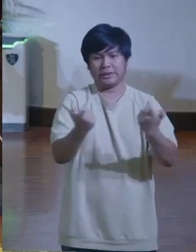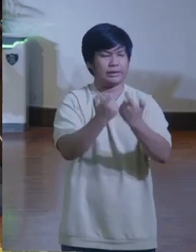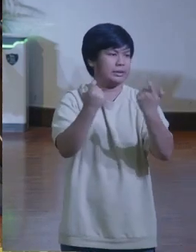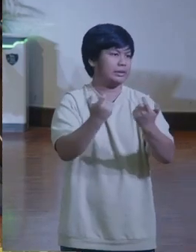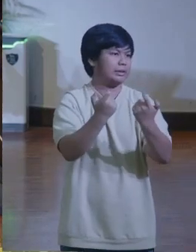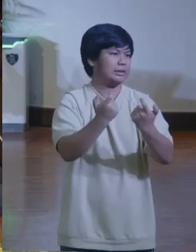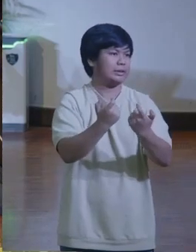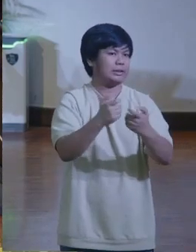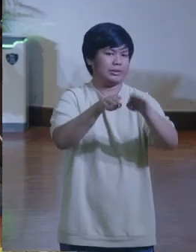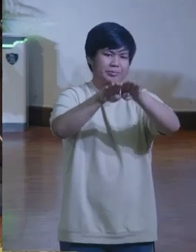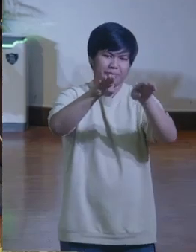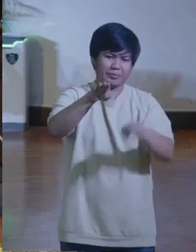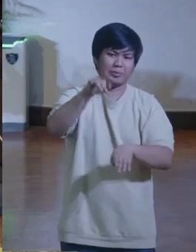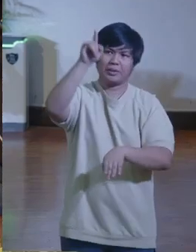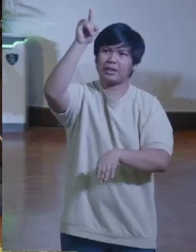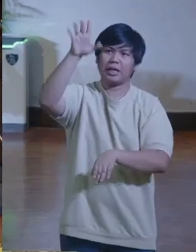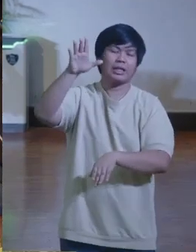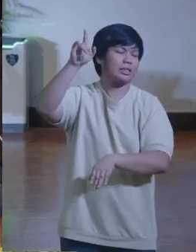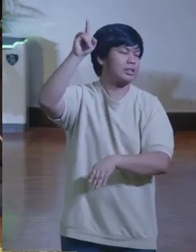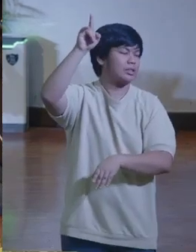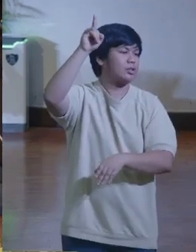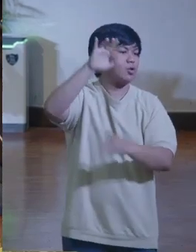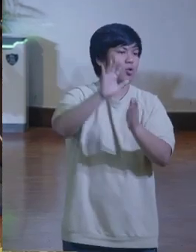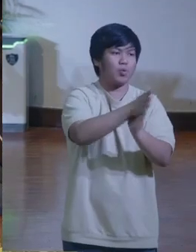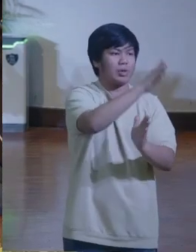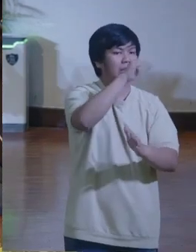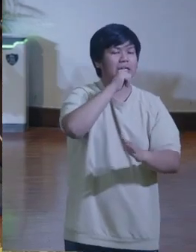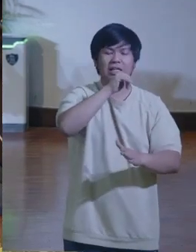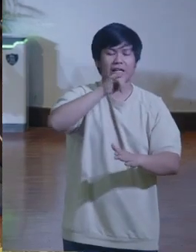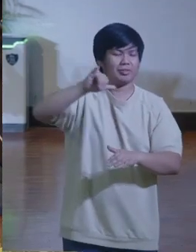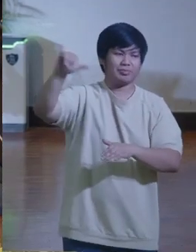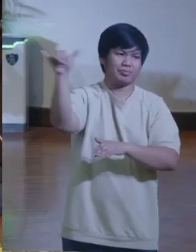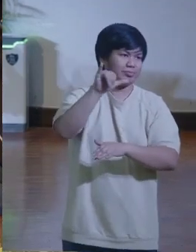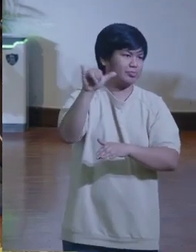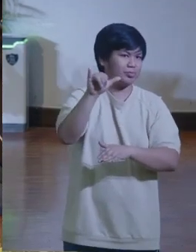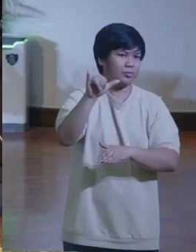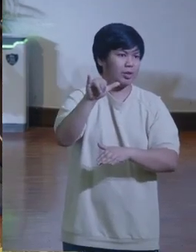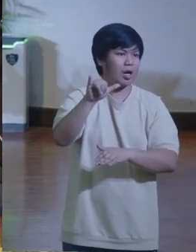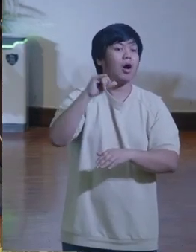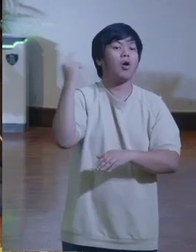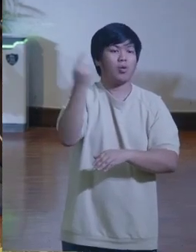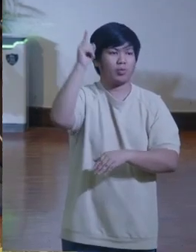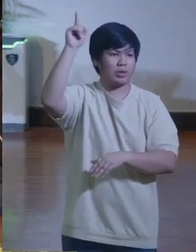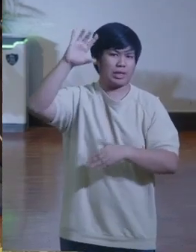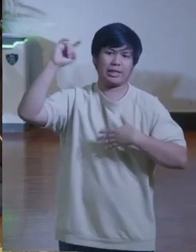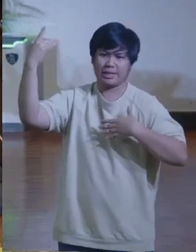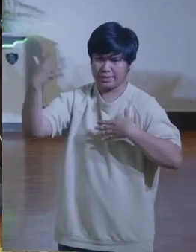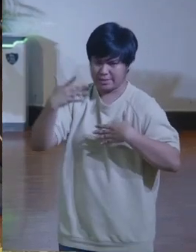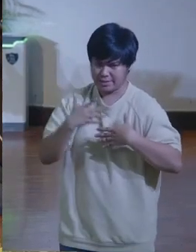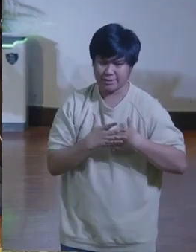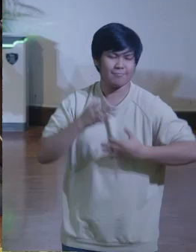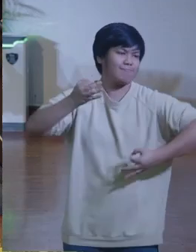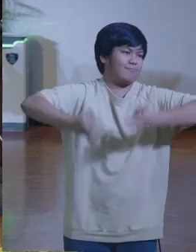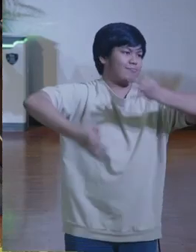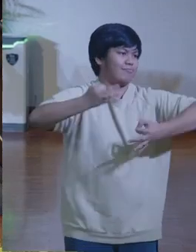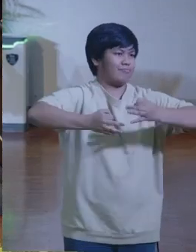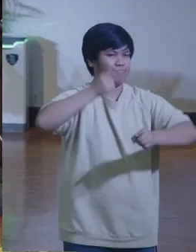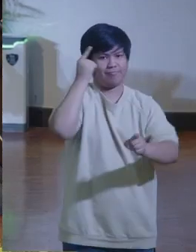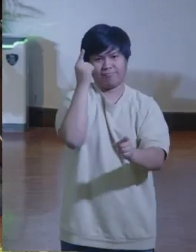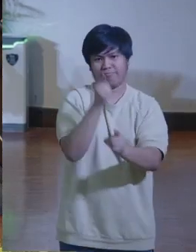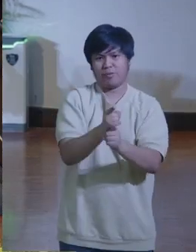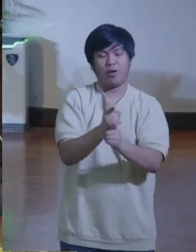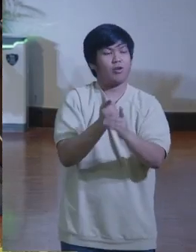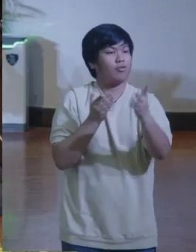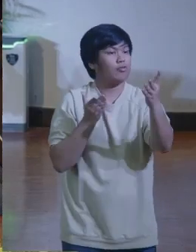short of the glory of God, and are justified by His grace as a gift through the